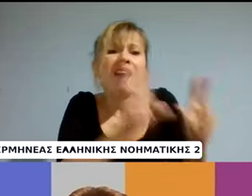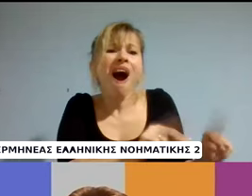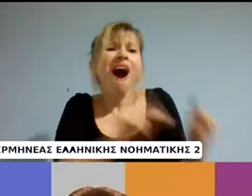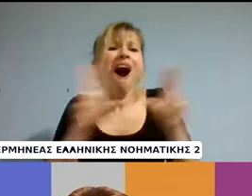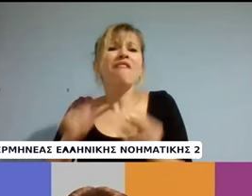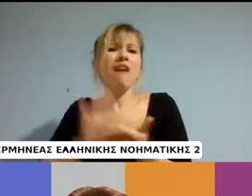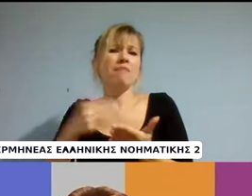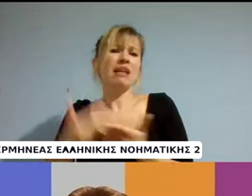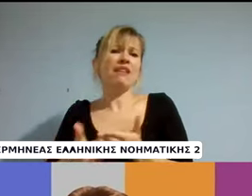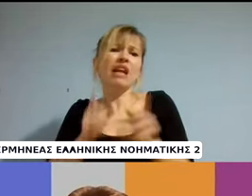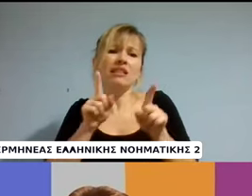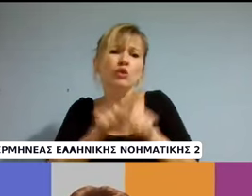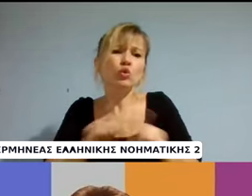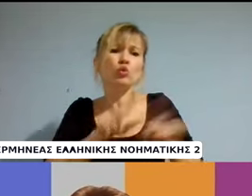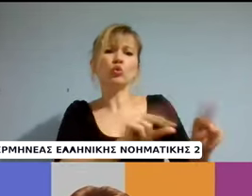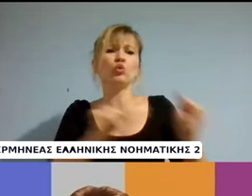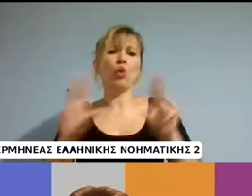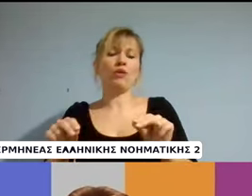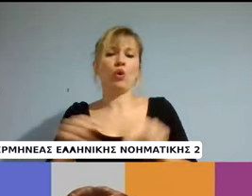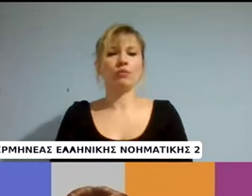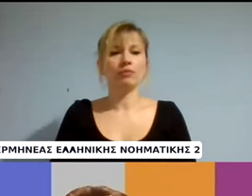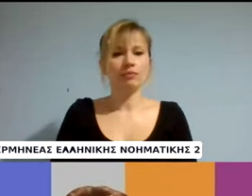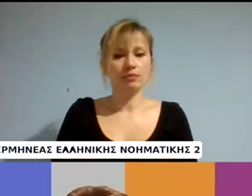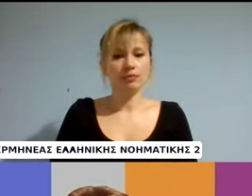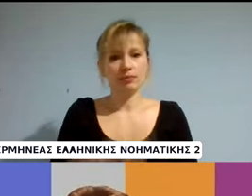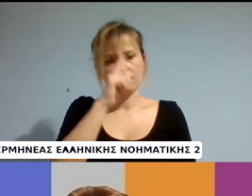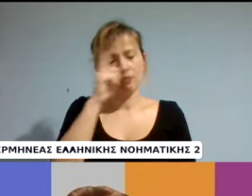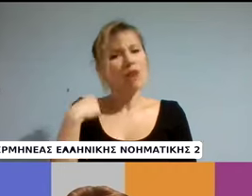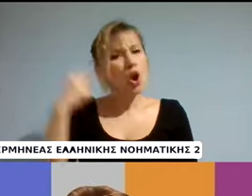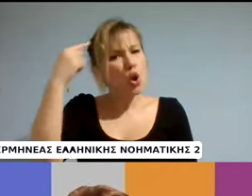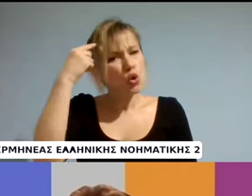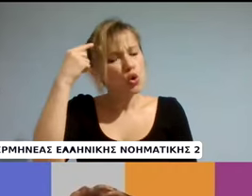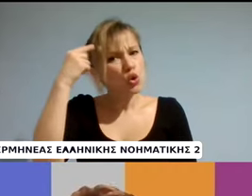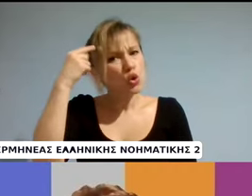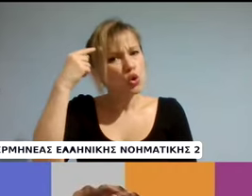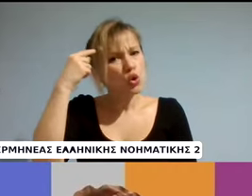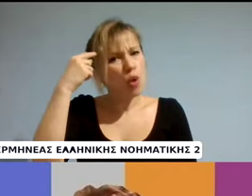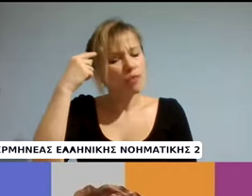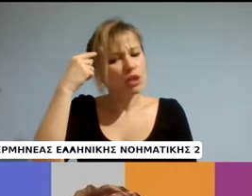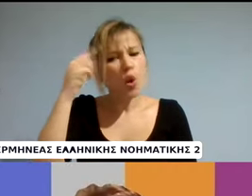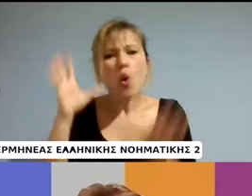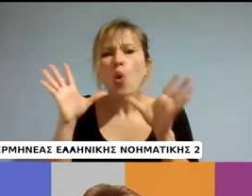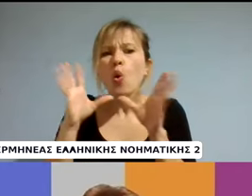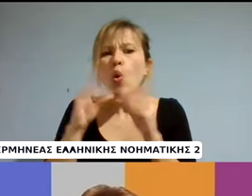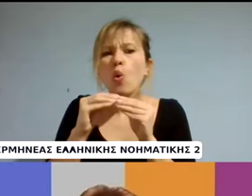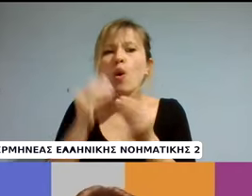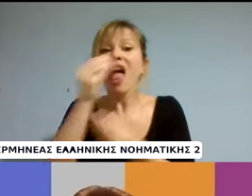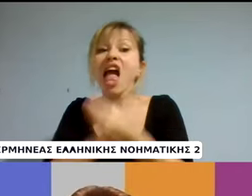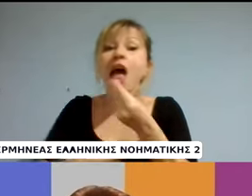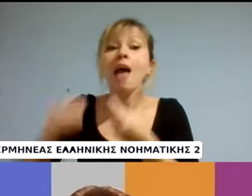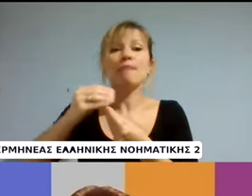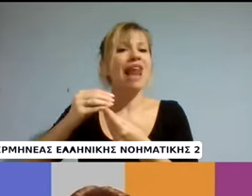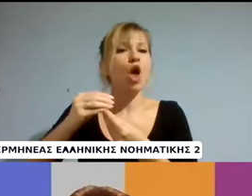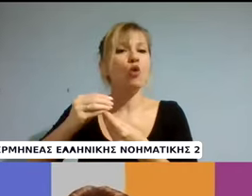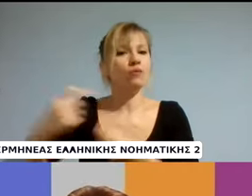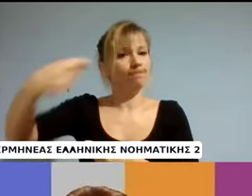των μεταφράσεων. Νομίζω ότι γίνεται μια μικρή αναφορά στην έξτρα χρέωση που μπορεί να μπει σε περίπτωση που